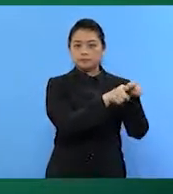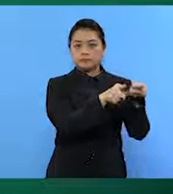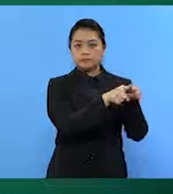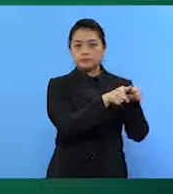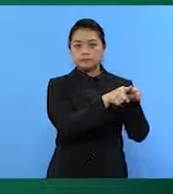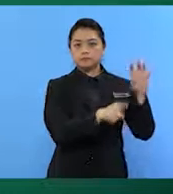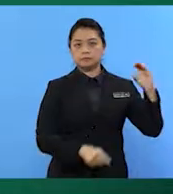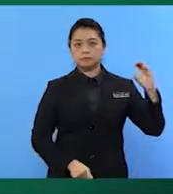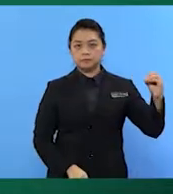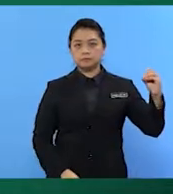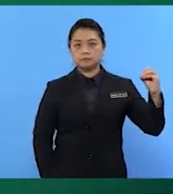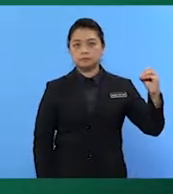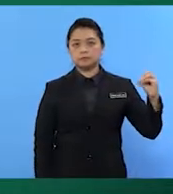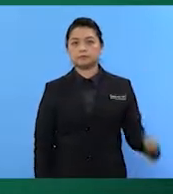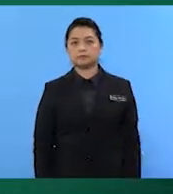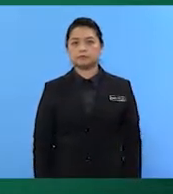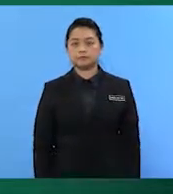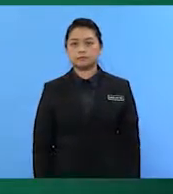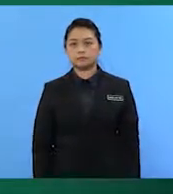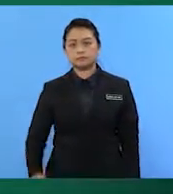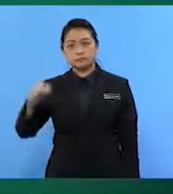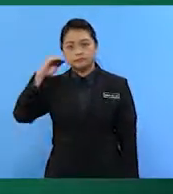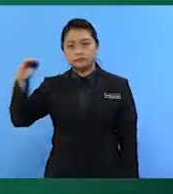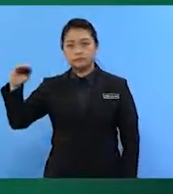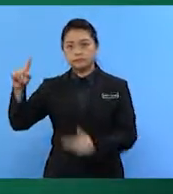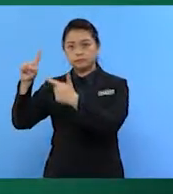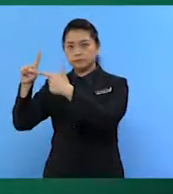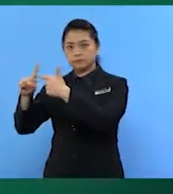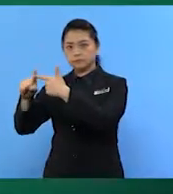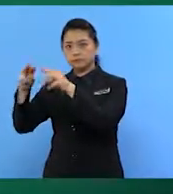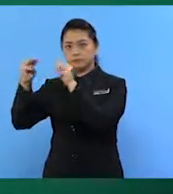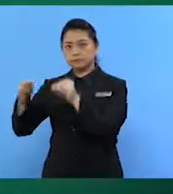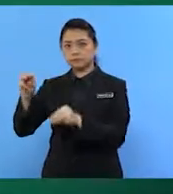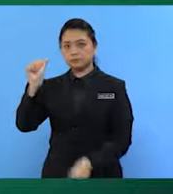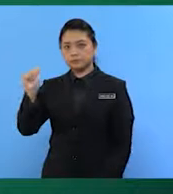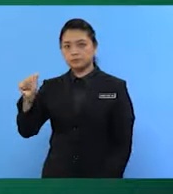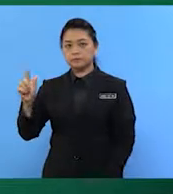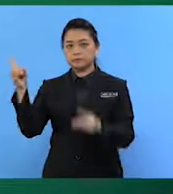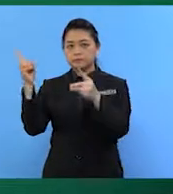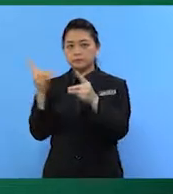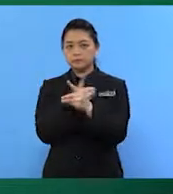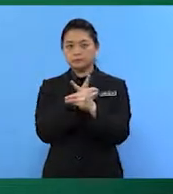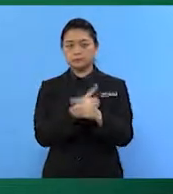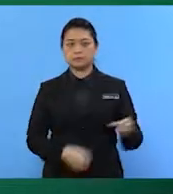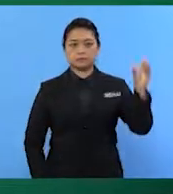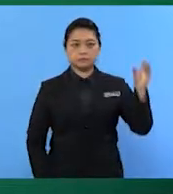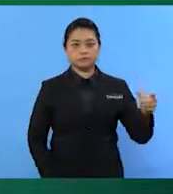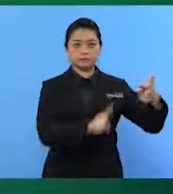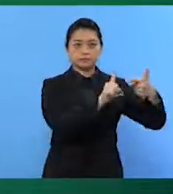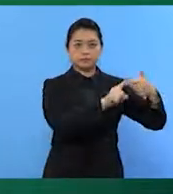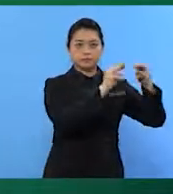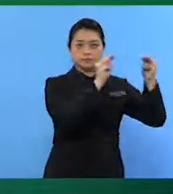menghasilkan sifar. Baris kedua matriks A darab laju kedua matriks